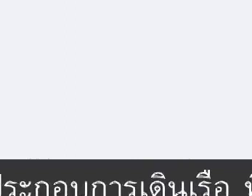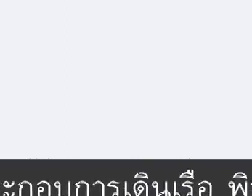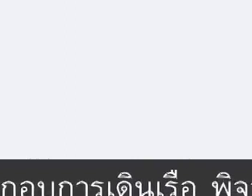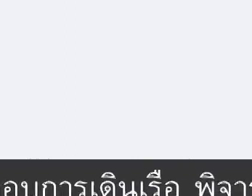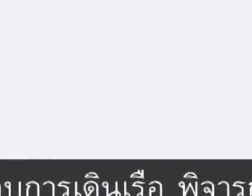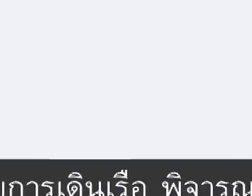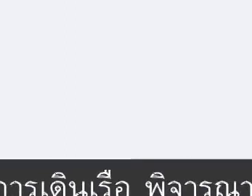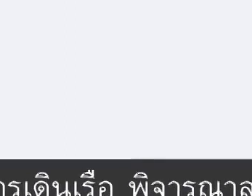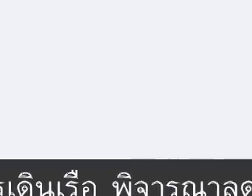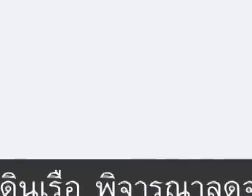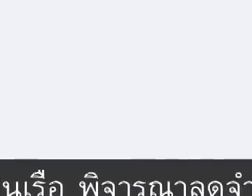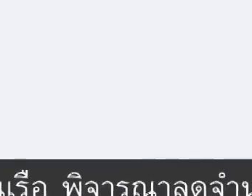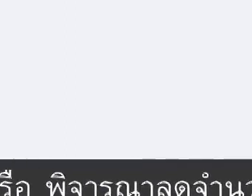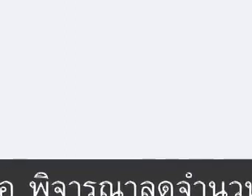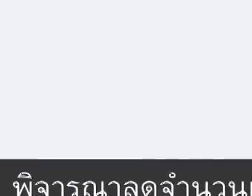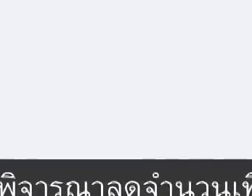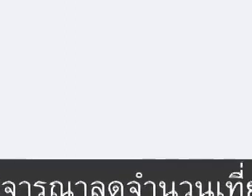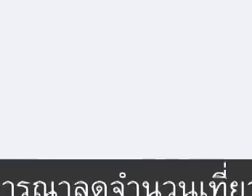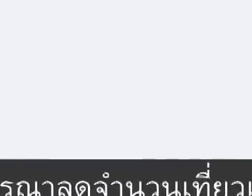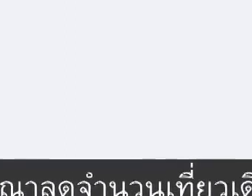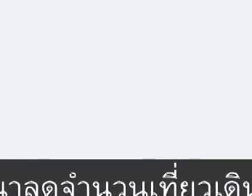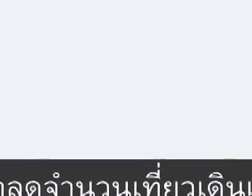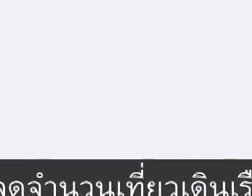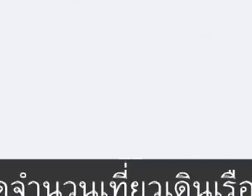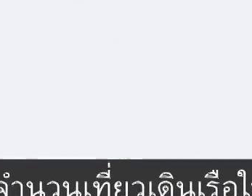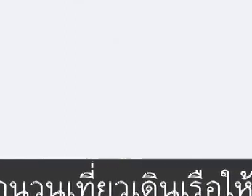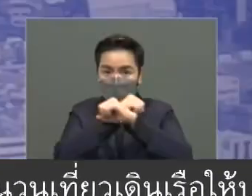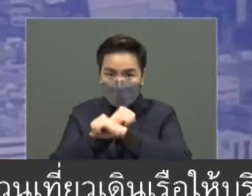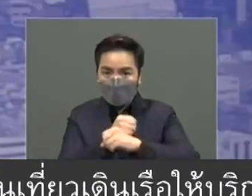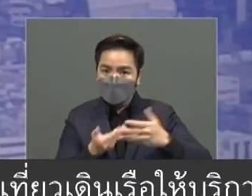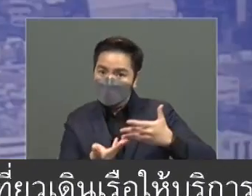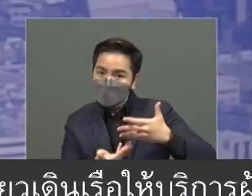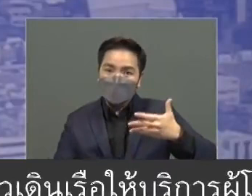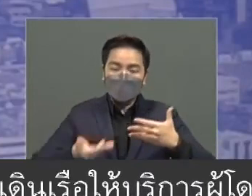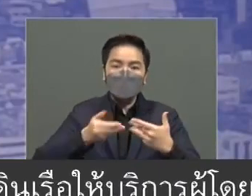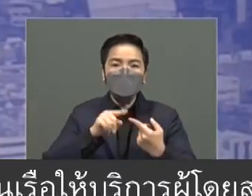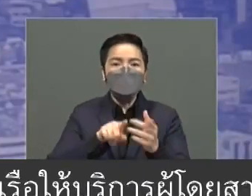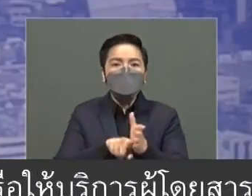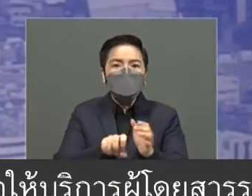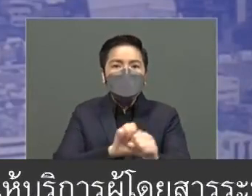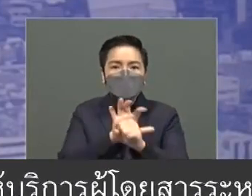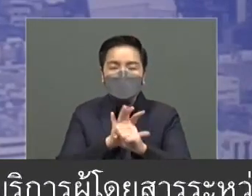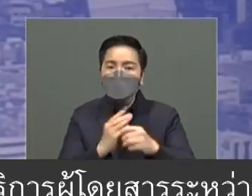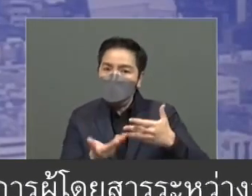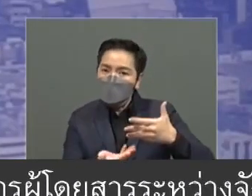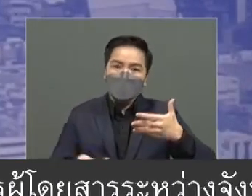ก็มีน้อยไม่เท่ากันศักยภาพการตรวจข้อจำกัดนี้ทำให้โรงพยาบาลตรวจไม่ได้เพราะว่าเตียงเต็ม